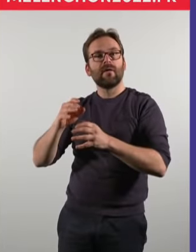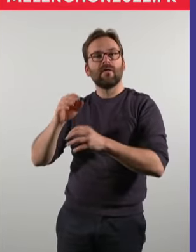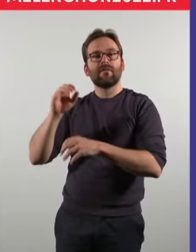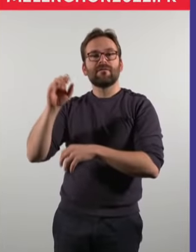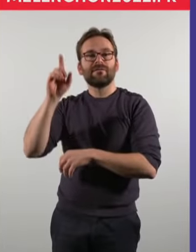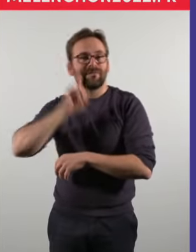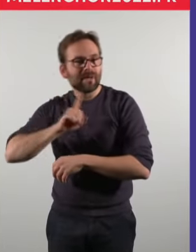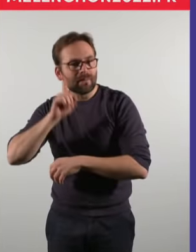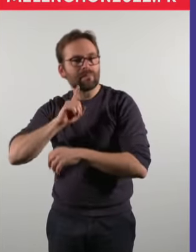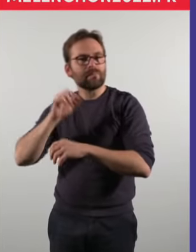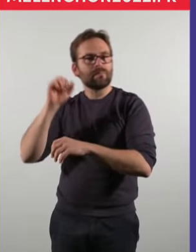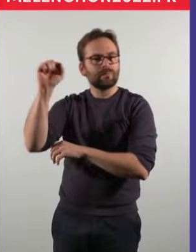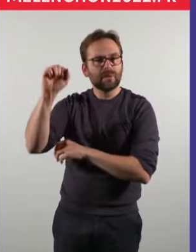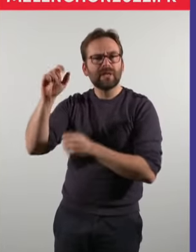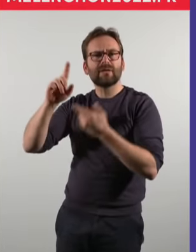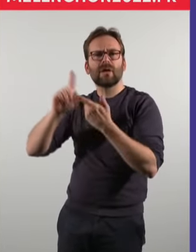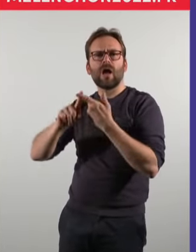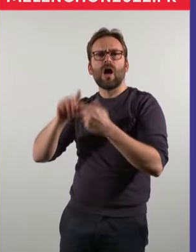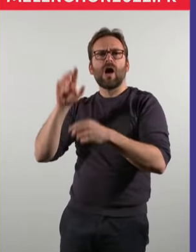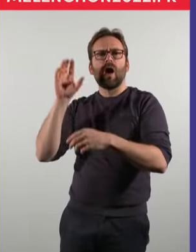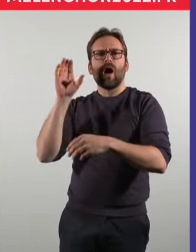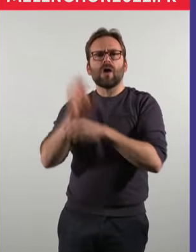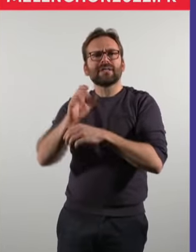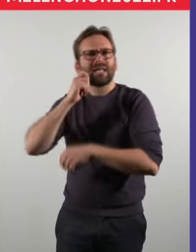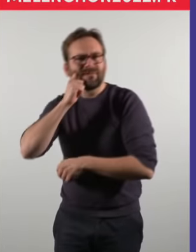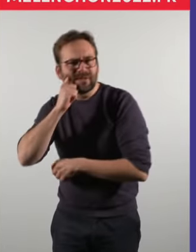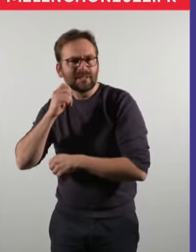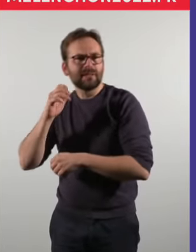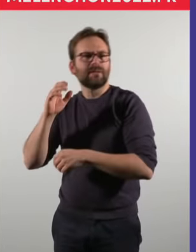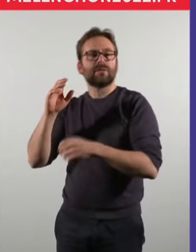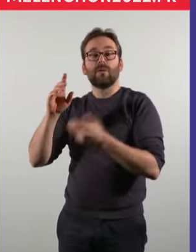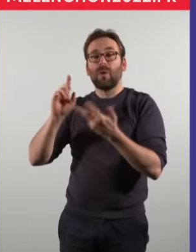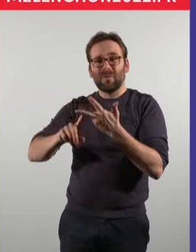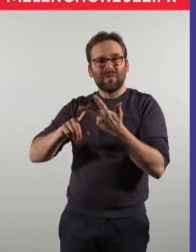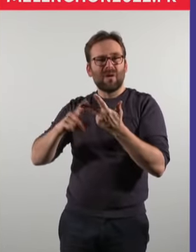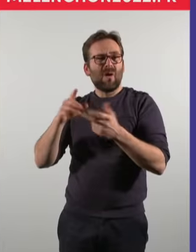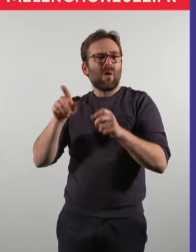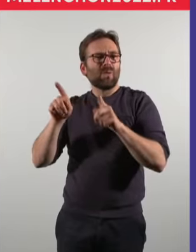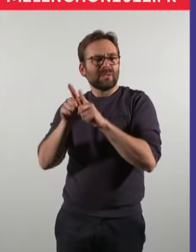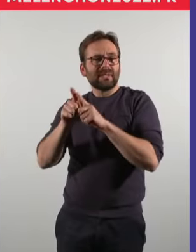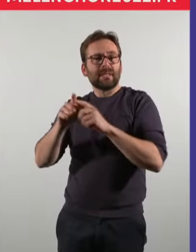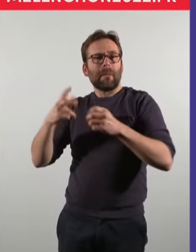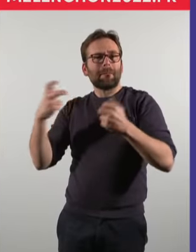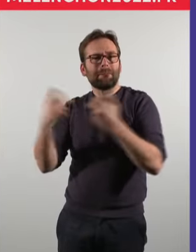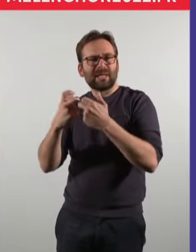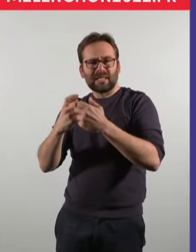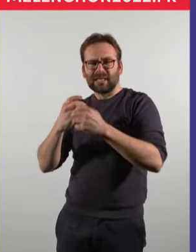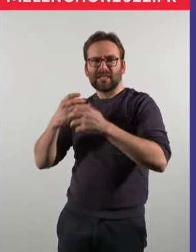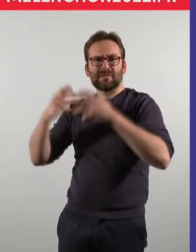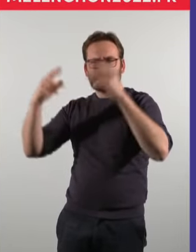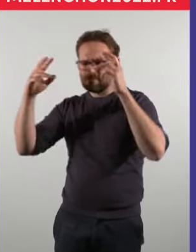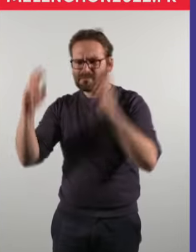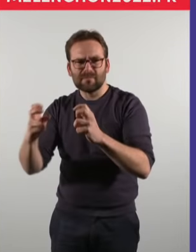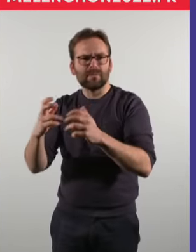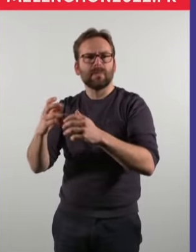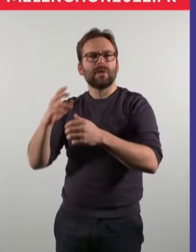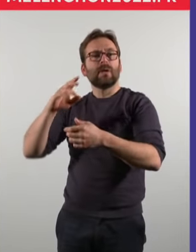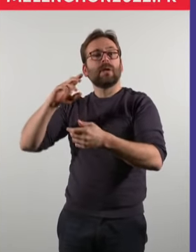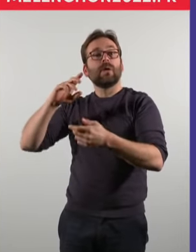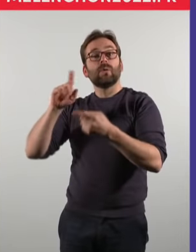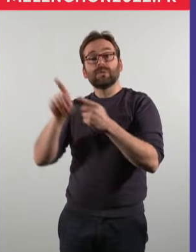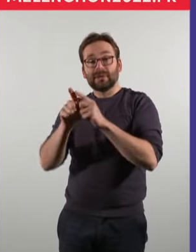féministes, antifascistes. C'est aussi celle des mobilisations contre la hausse des prix pour une assemblée